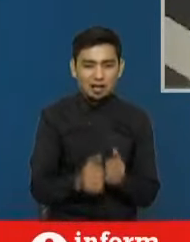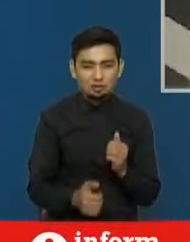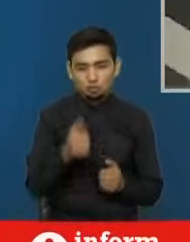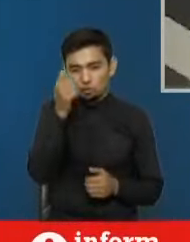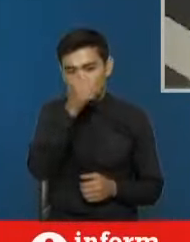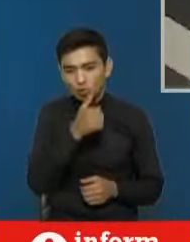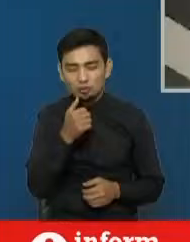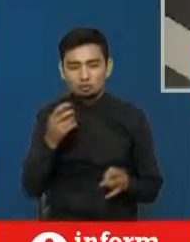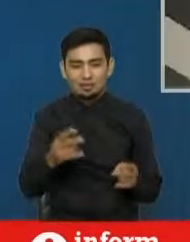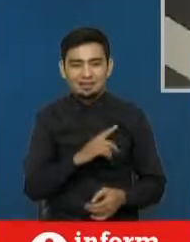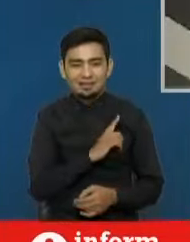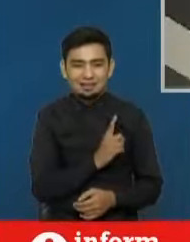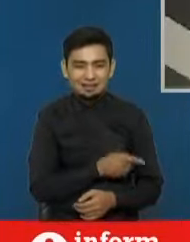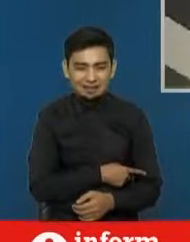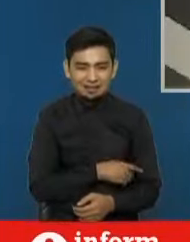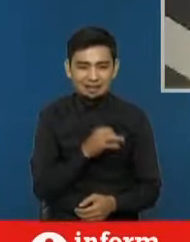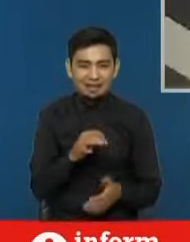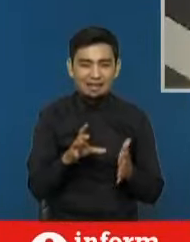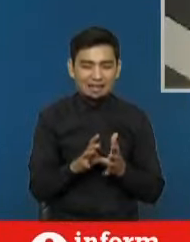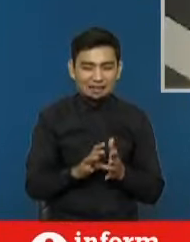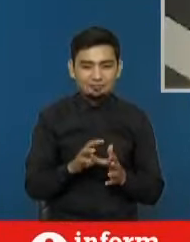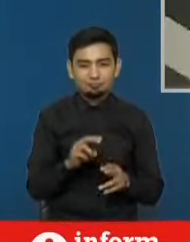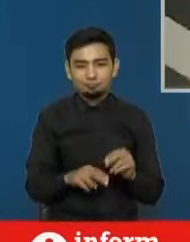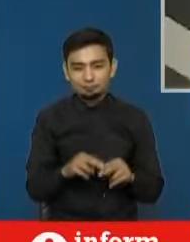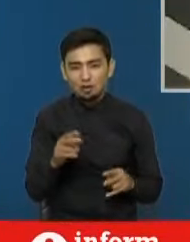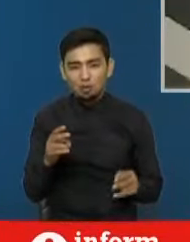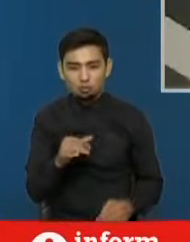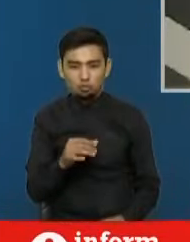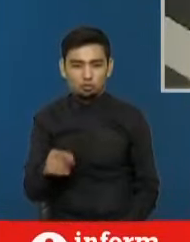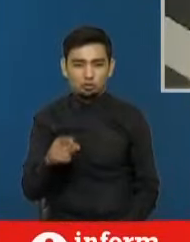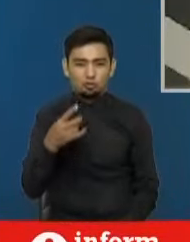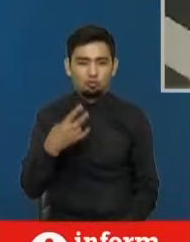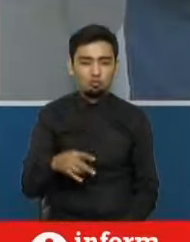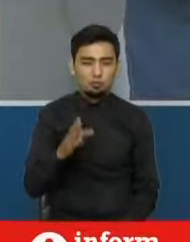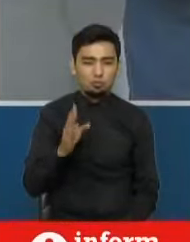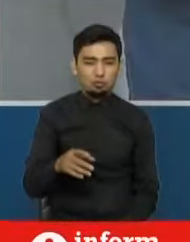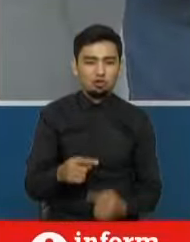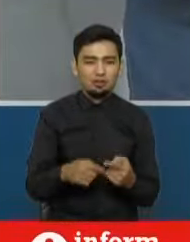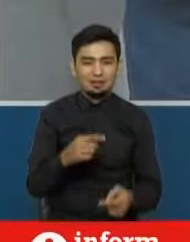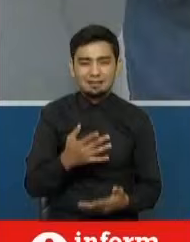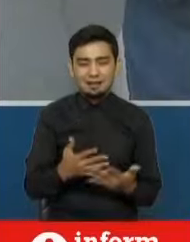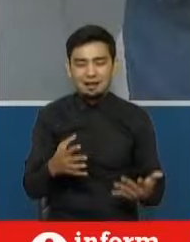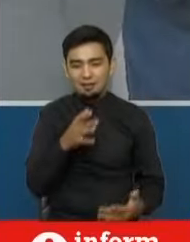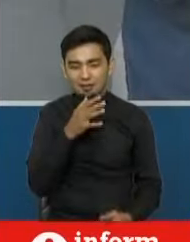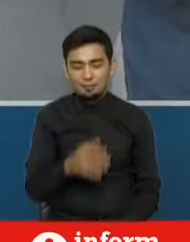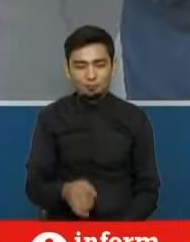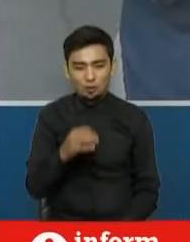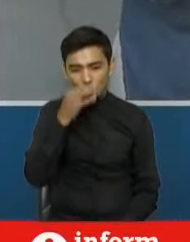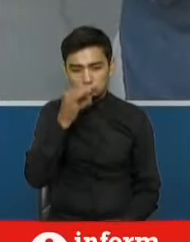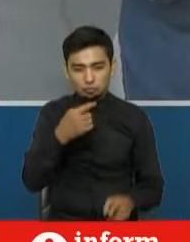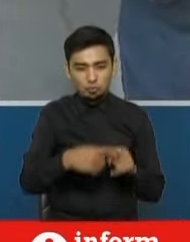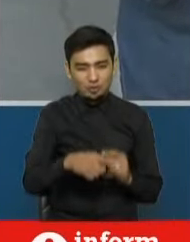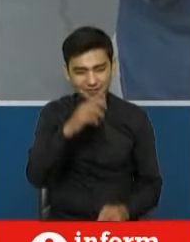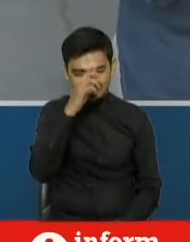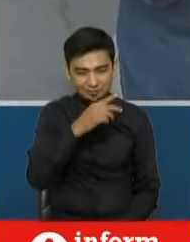столько мощности альтернативной энергетики, что она уже не понадобится через несколько лет. Если обратиться к опыту других стран, то на